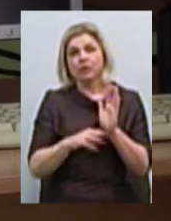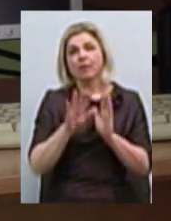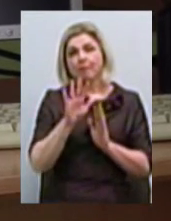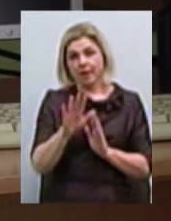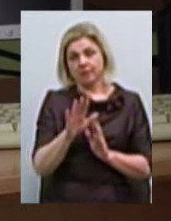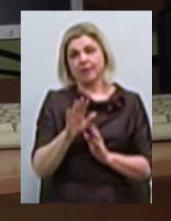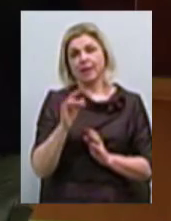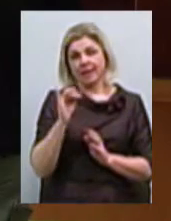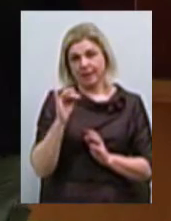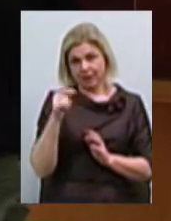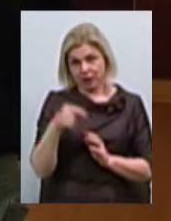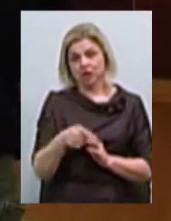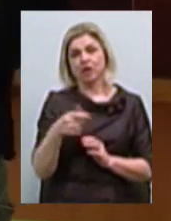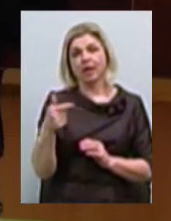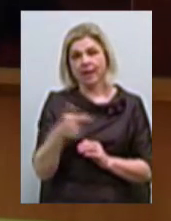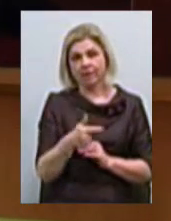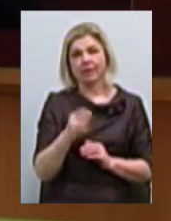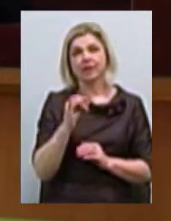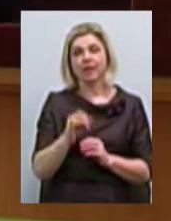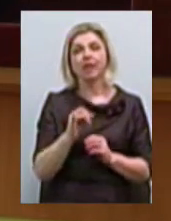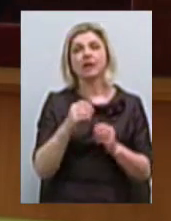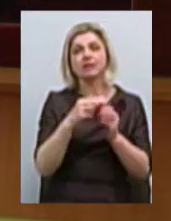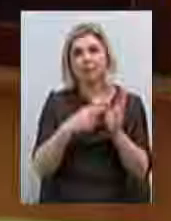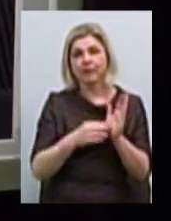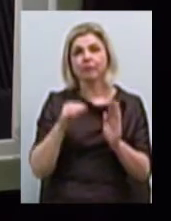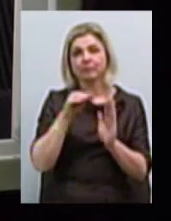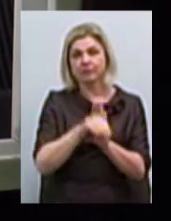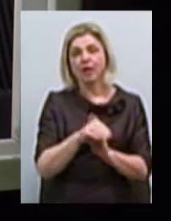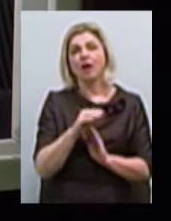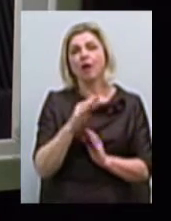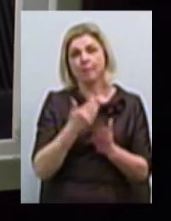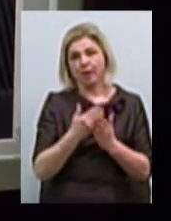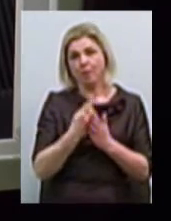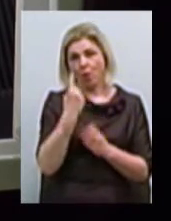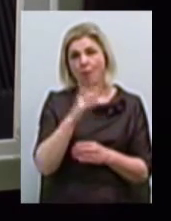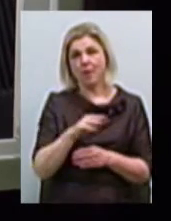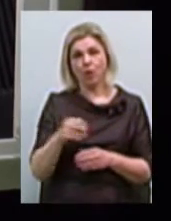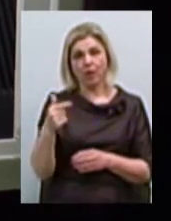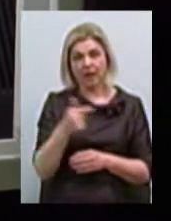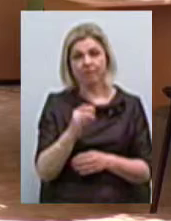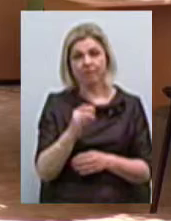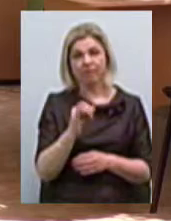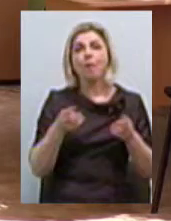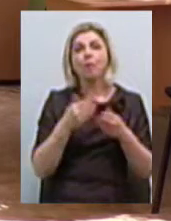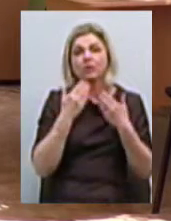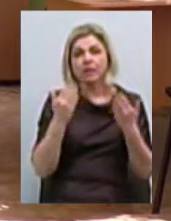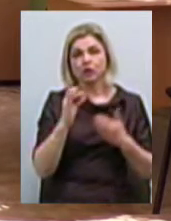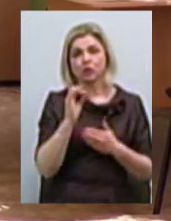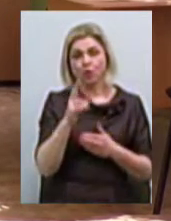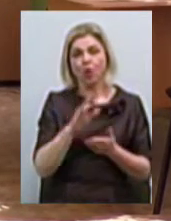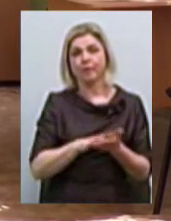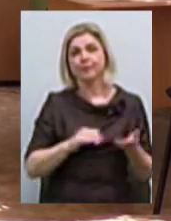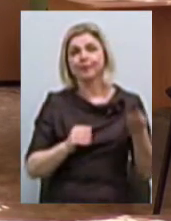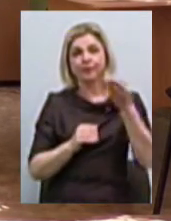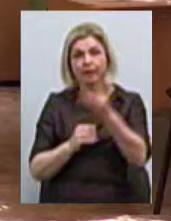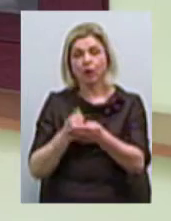тисяч гривень. 17 декларантів занесли до відомості про доходи понад 1 мільйон гривень. Останній термін для подання декларації до